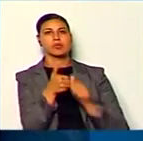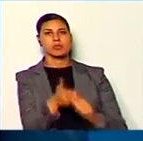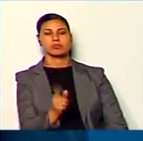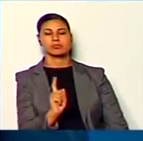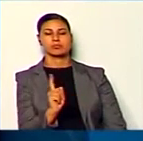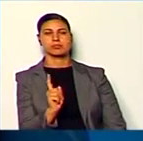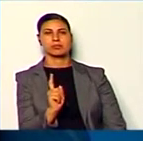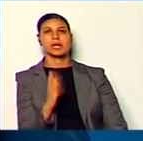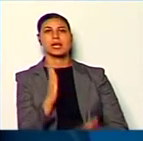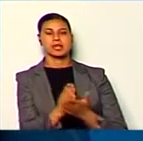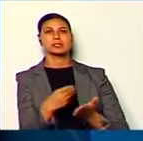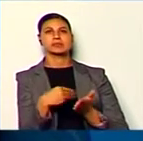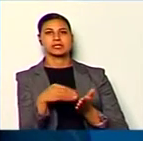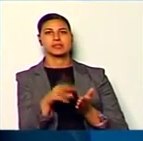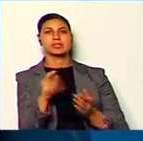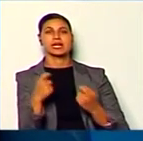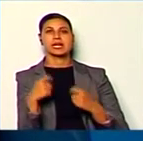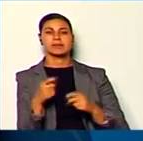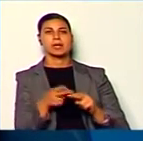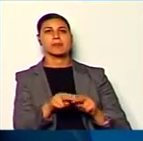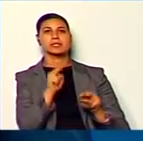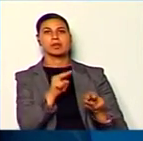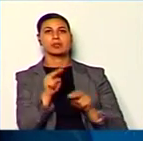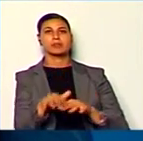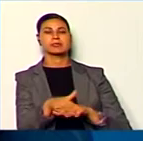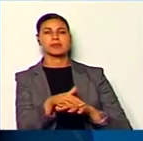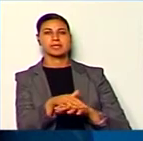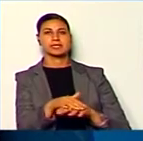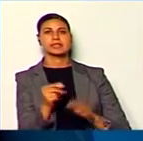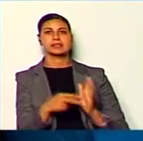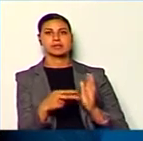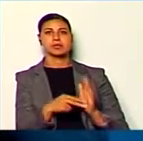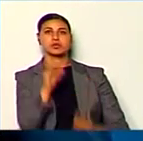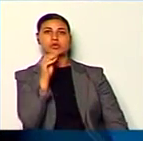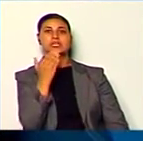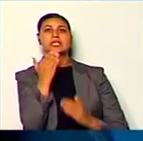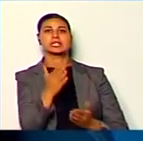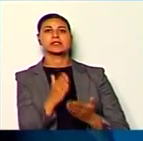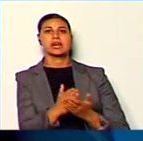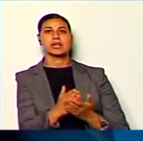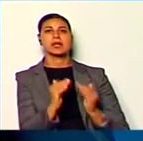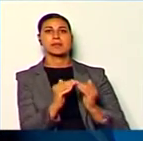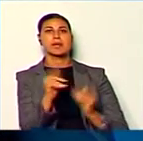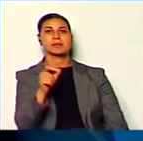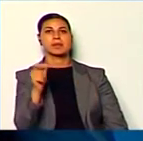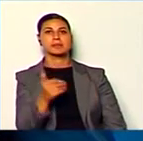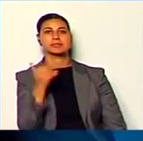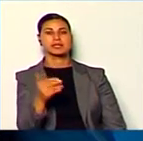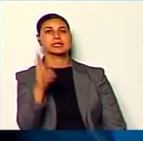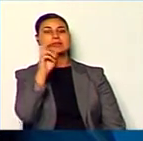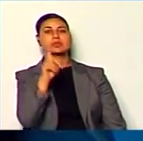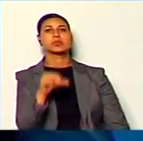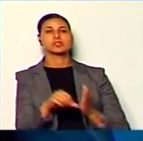ούκαν άρις μκίδουελι τα γαμ κίδουελι άμας άρε γουλίρεψ μπάζαρι. Ψπάς. Ρώτσα κίτχοα πέρμερεπις χουίδαν άπα σάχεμ τσίπο